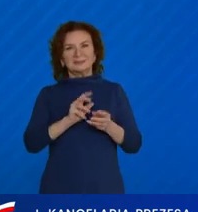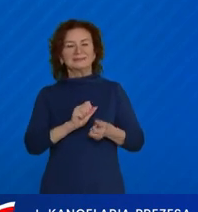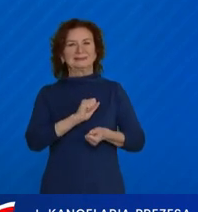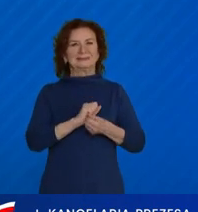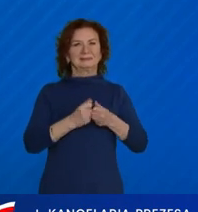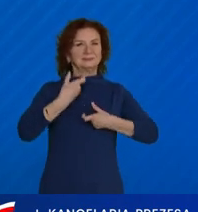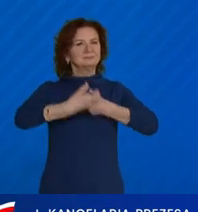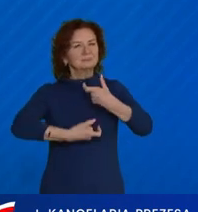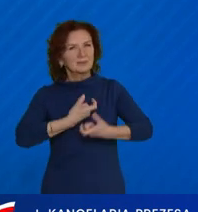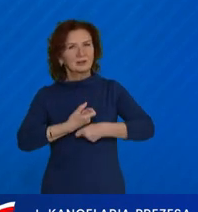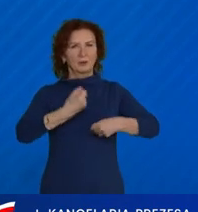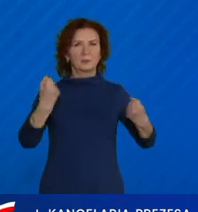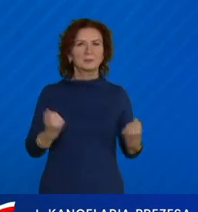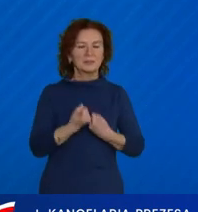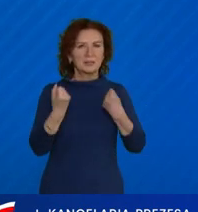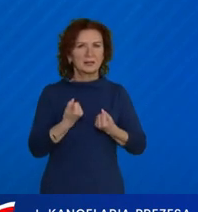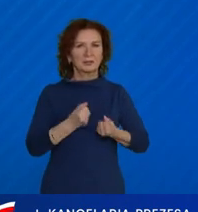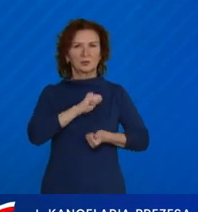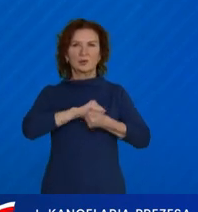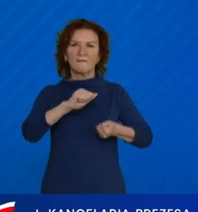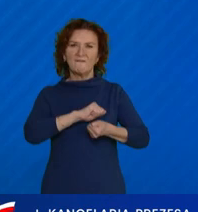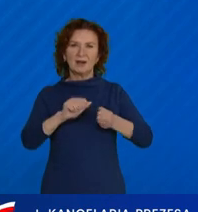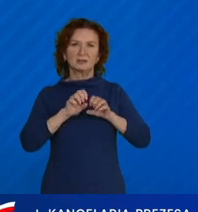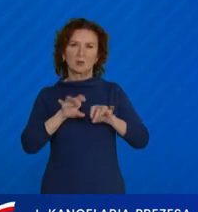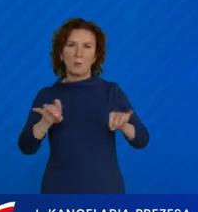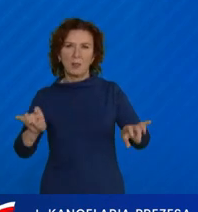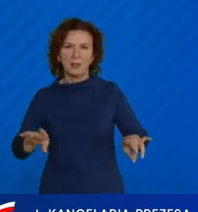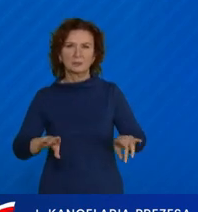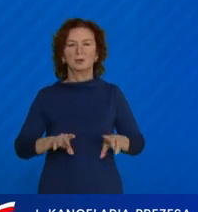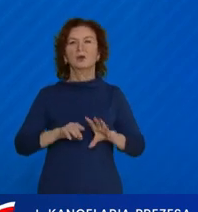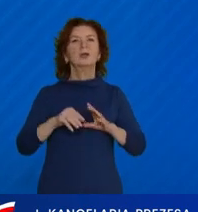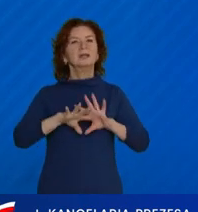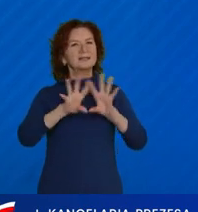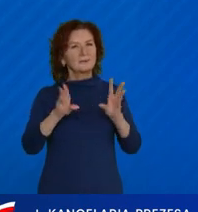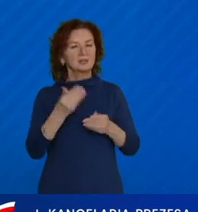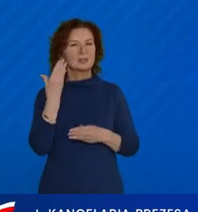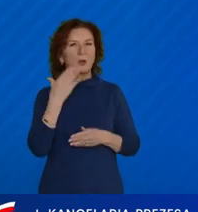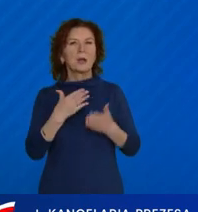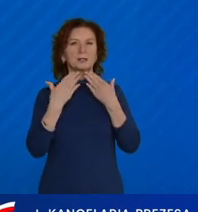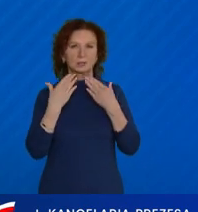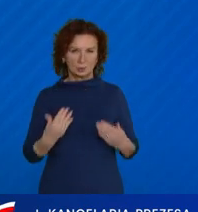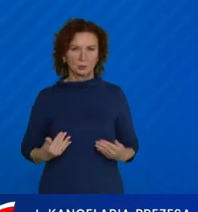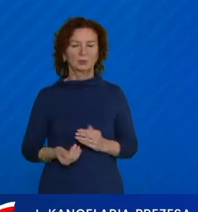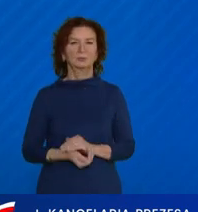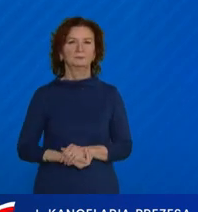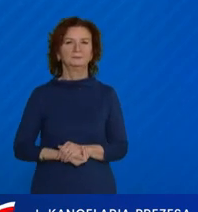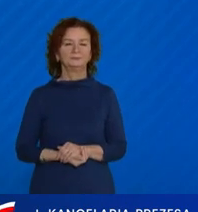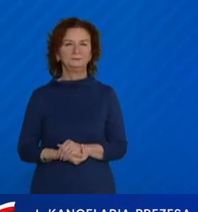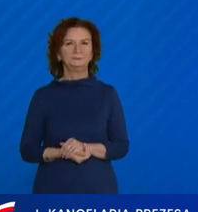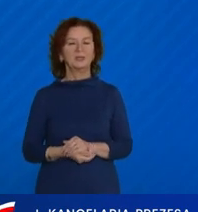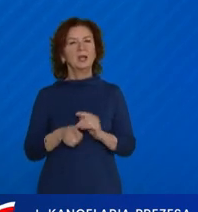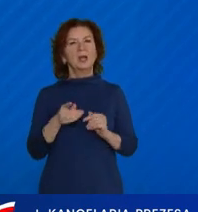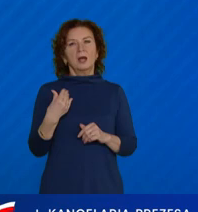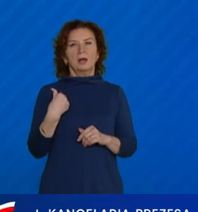z pandemią, za to przez ostatnie miesiące, za to wszystko bardzo Państwu dziękujemy. Mimo